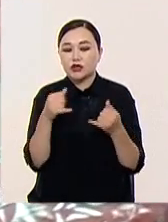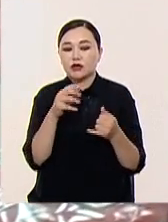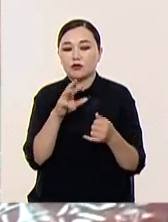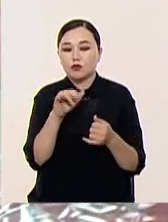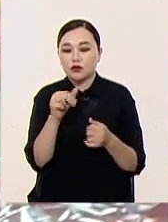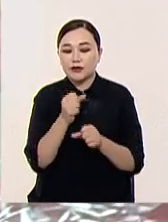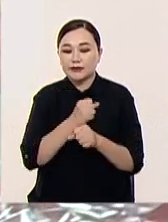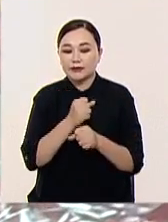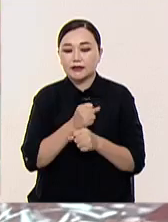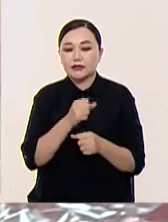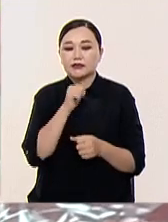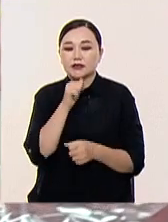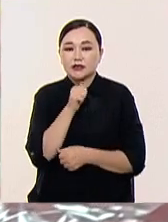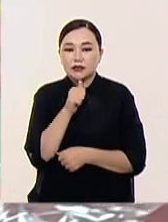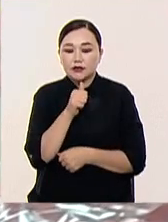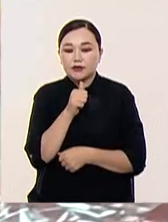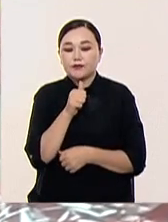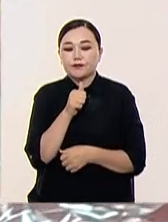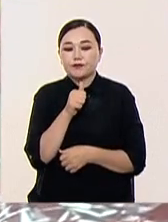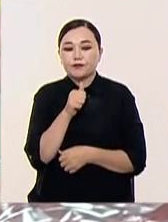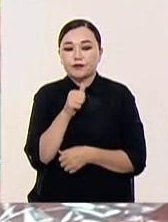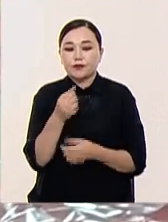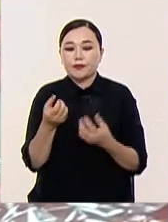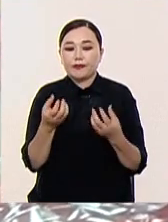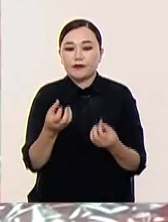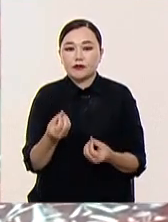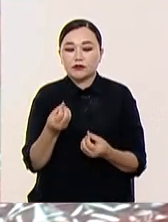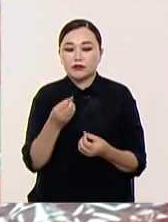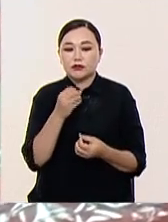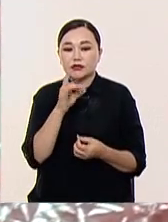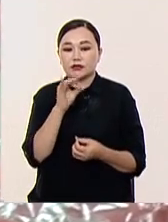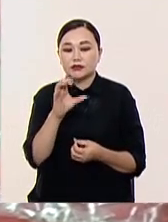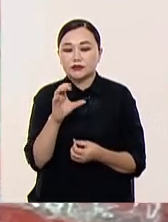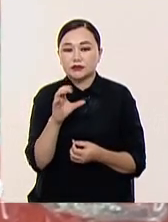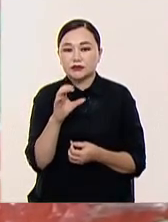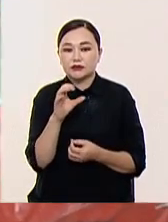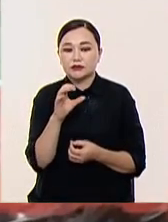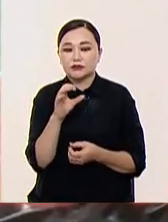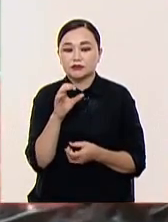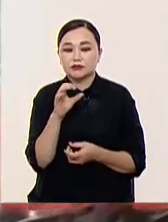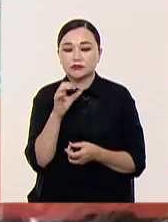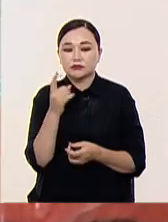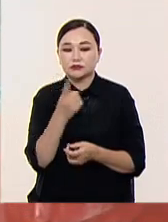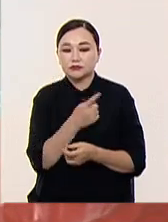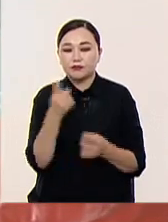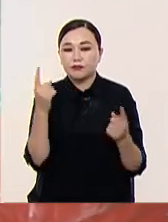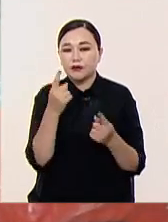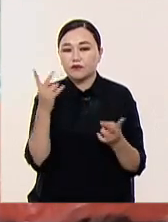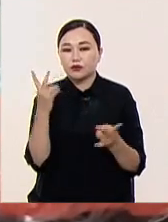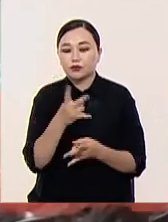өнімдері, қант, сонымен бірге жаңағы күріш, сосын бірінші